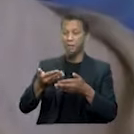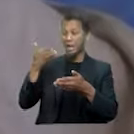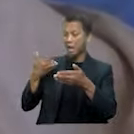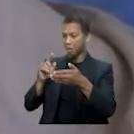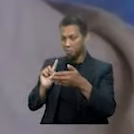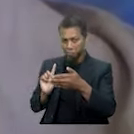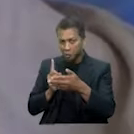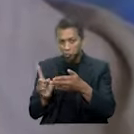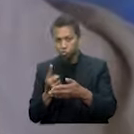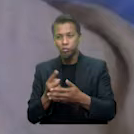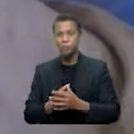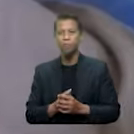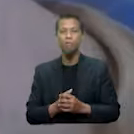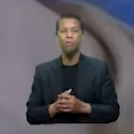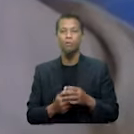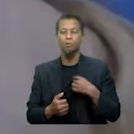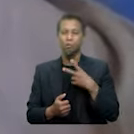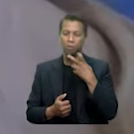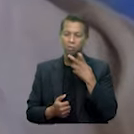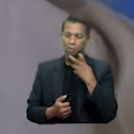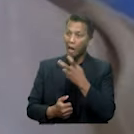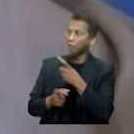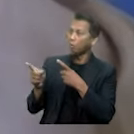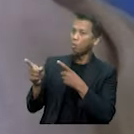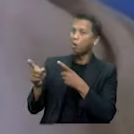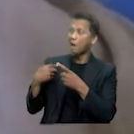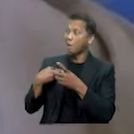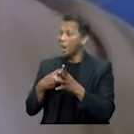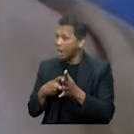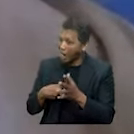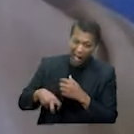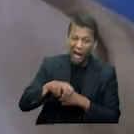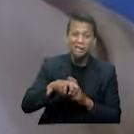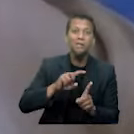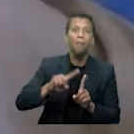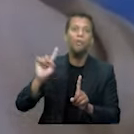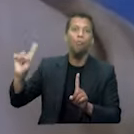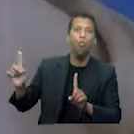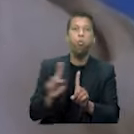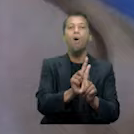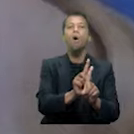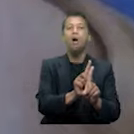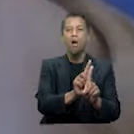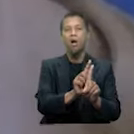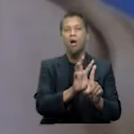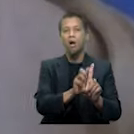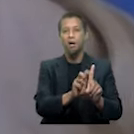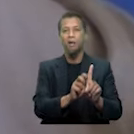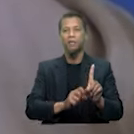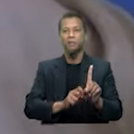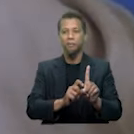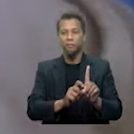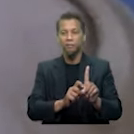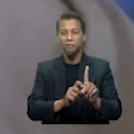kaget, langsung gak lari, kejar, langsung disepak. Oh, pas nengok tuh, Mbak, coba untuk lari ya? Enggak, dia lari ke aku, aku gak